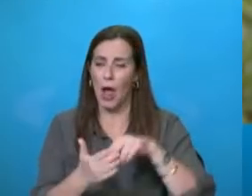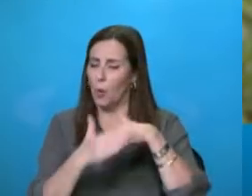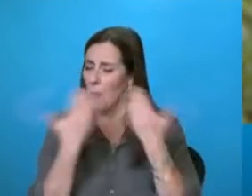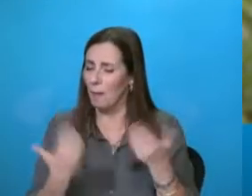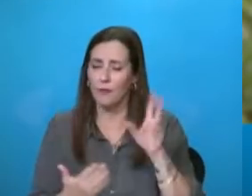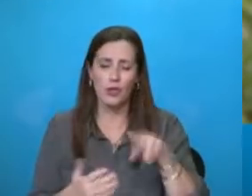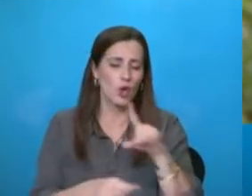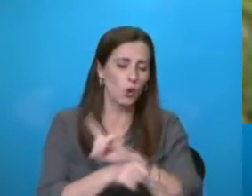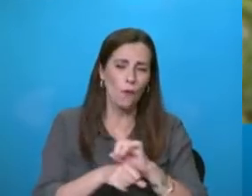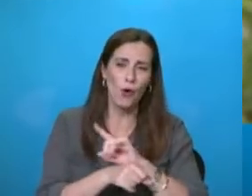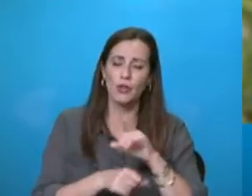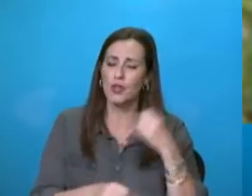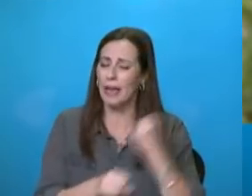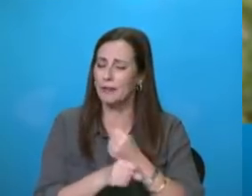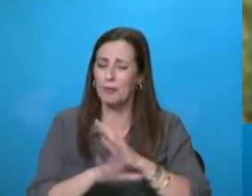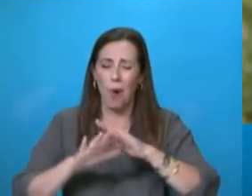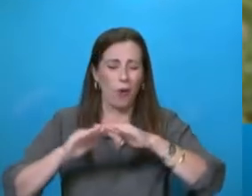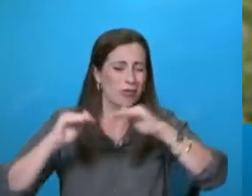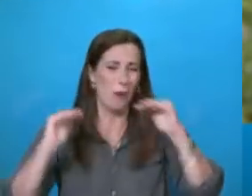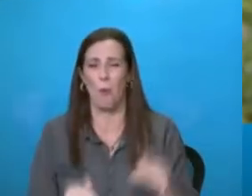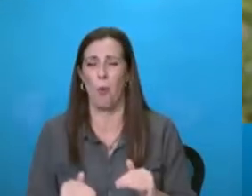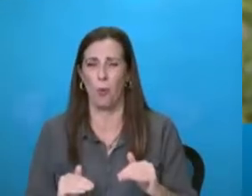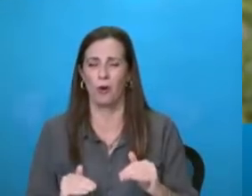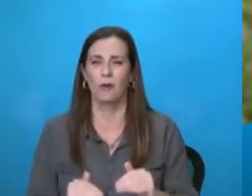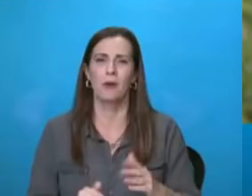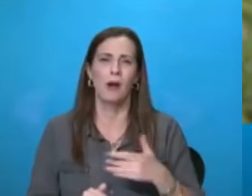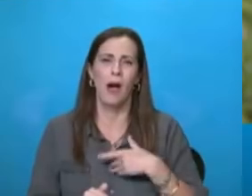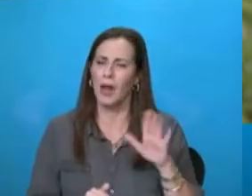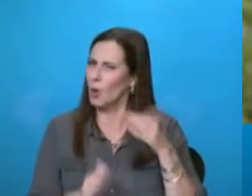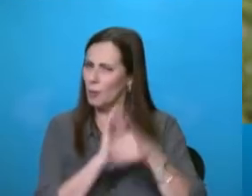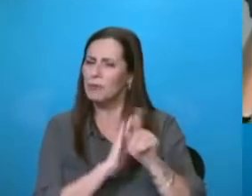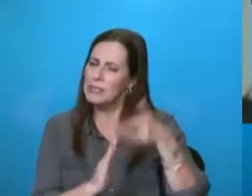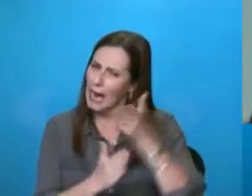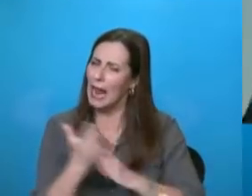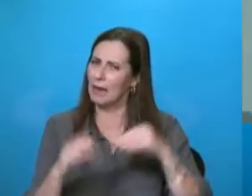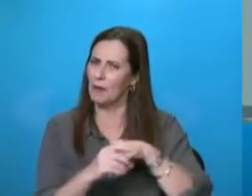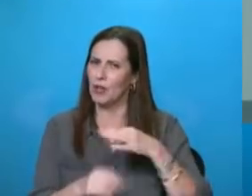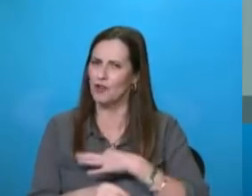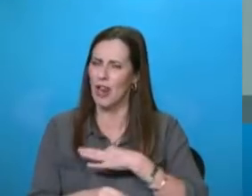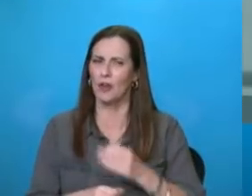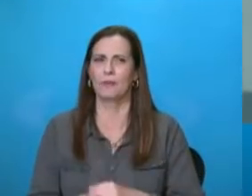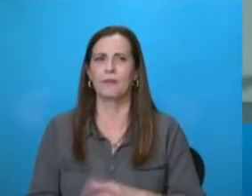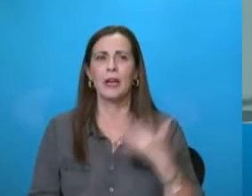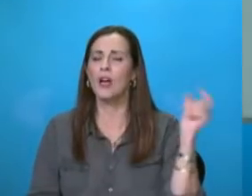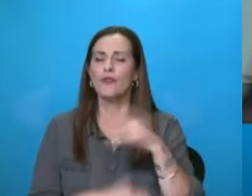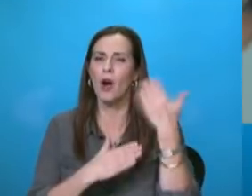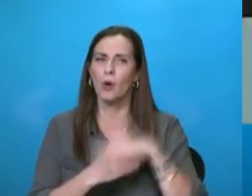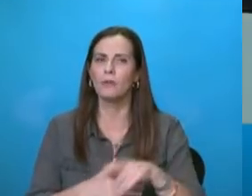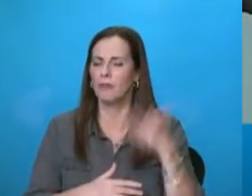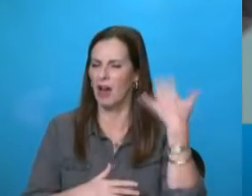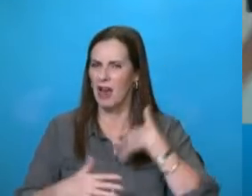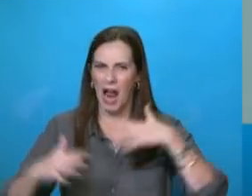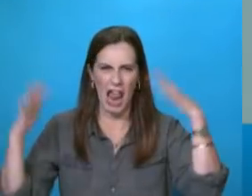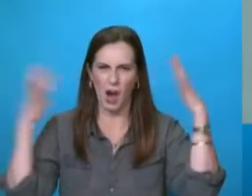ויש תקופות לפעמים שהתפקוד הוא מאוד מאוד נמוך. אנחנו לא מתעלמים מזה, זה חלק מהעבודה שלנו. איך היה השבוע האחרון?